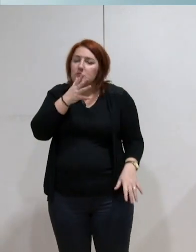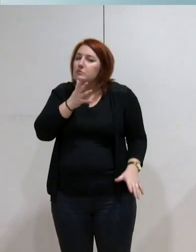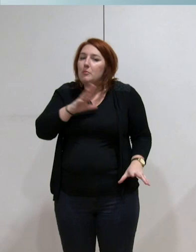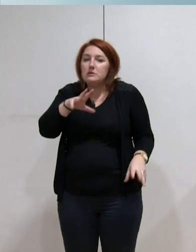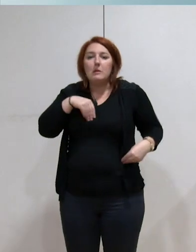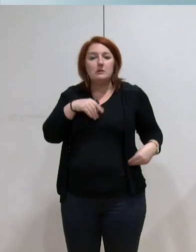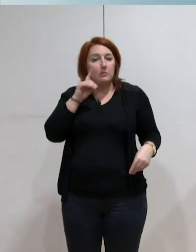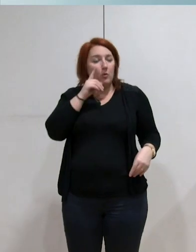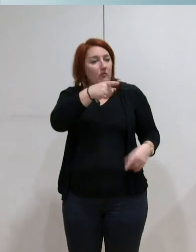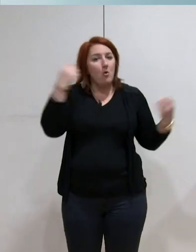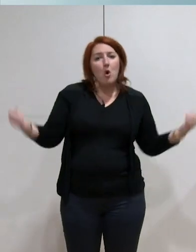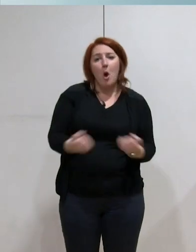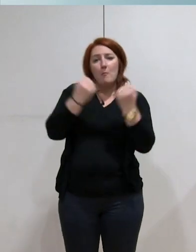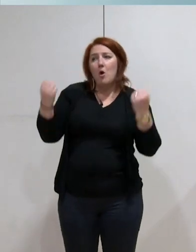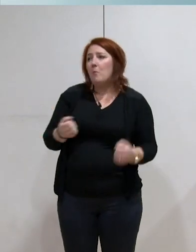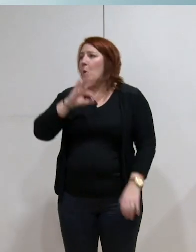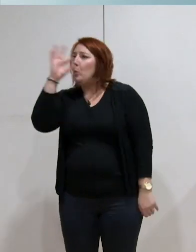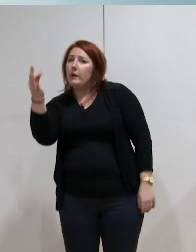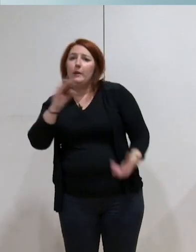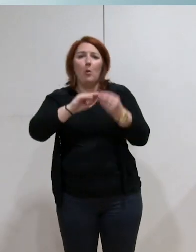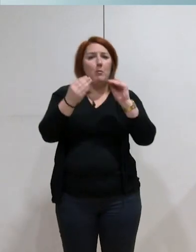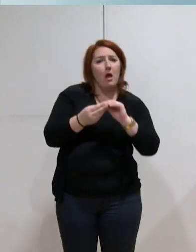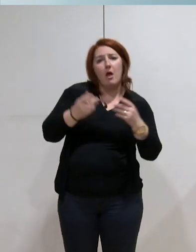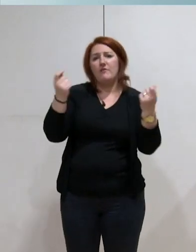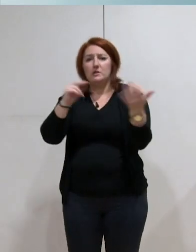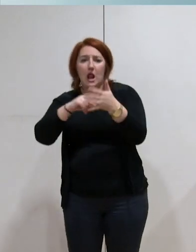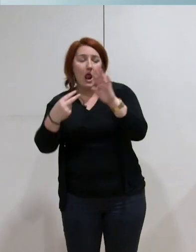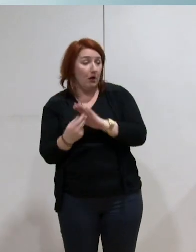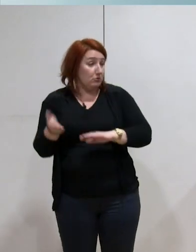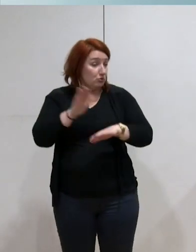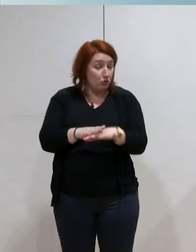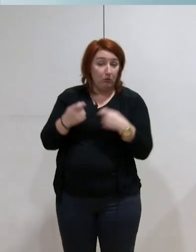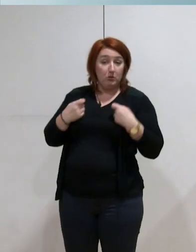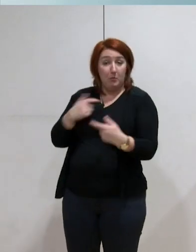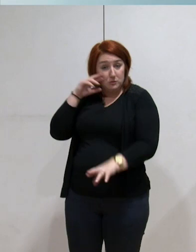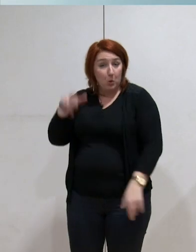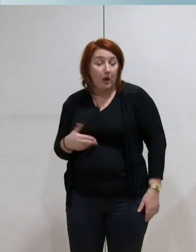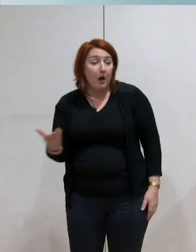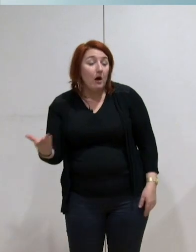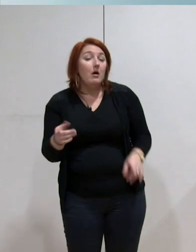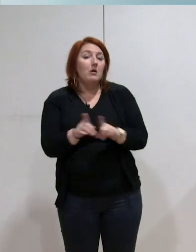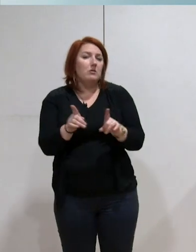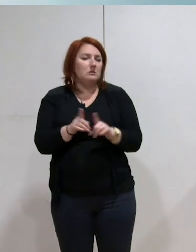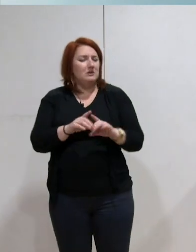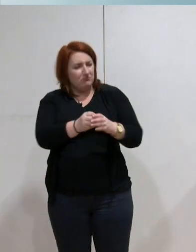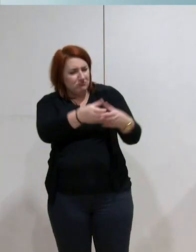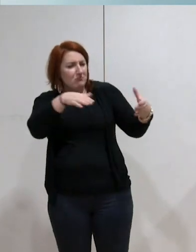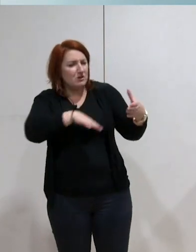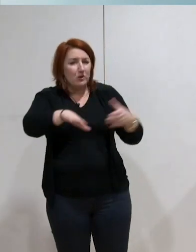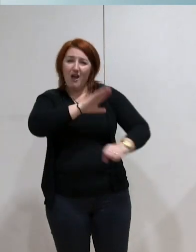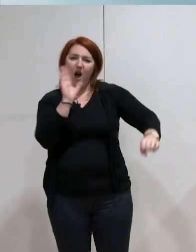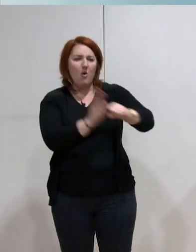dénoncez à grand renfort de com les contraintte financière et politiquement incompréhensible et inconvenant pour une majorité qui se dit de à